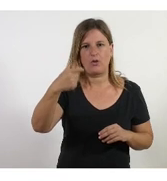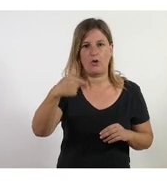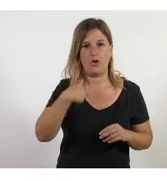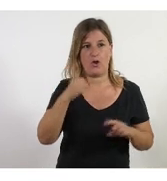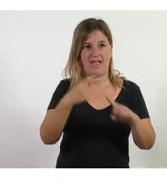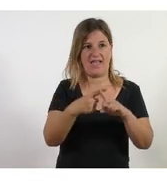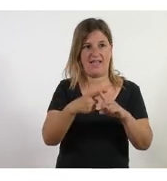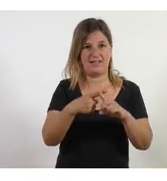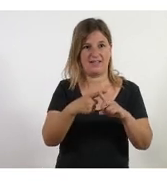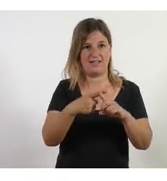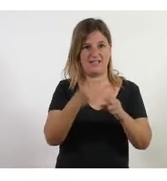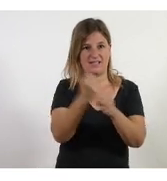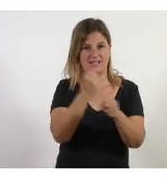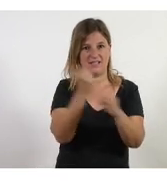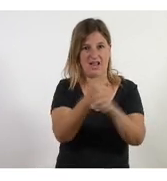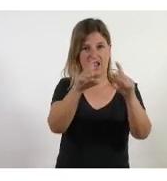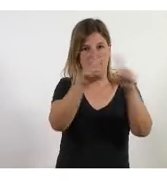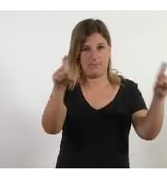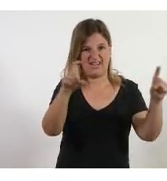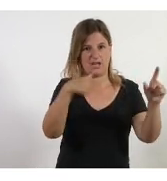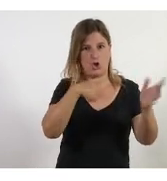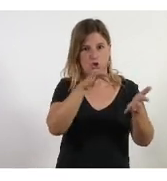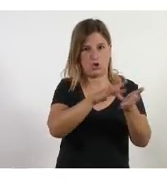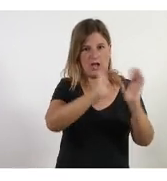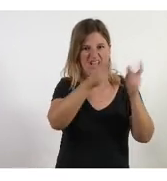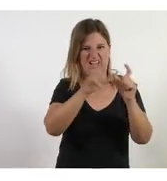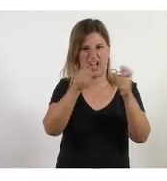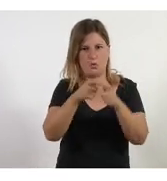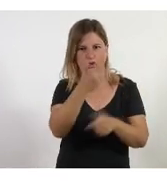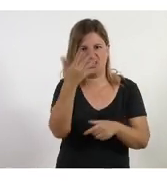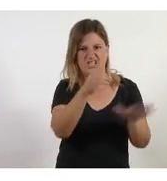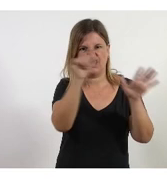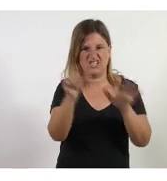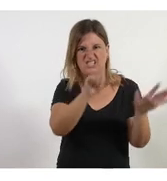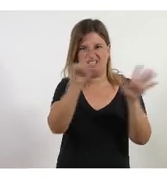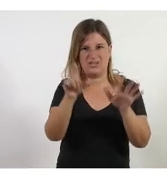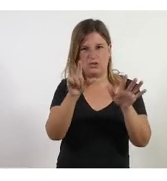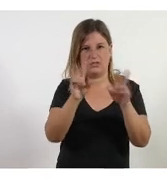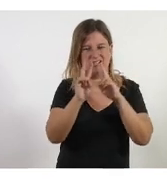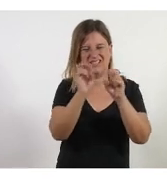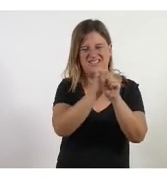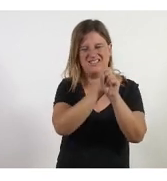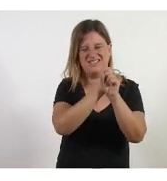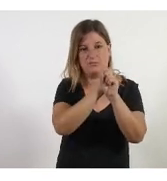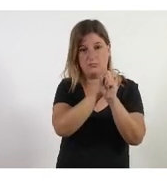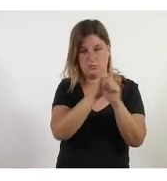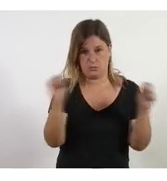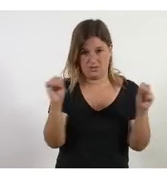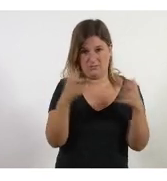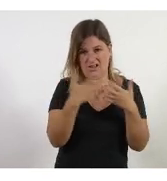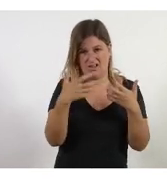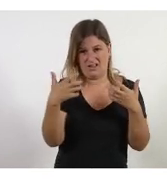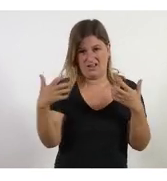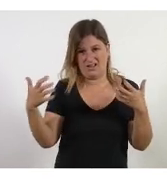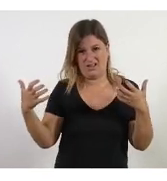corporativa i tenia reunions d'aquestes de 5, 6, 7 hores que dius, és que això és infumable, és que aquí